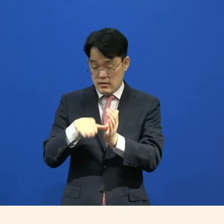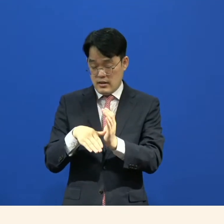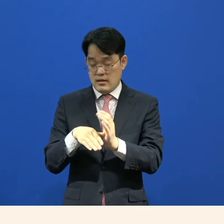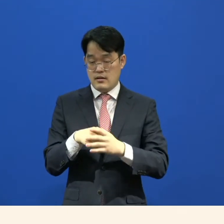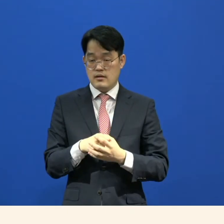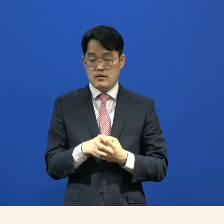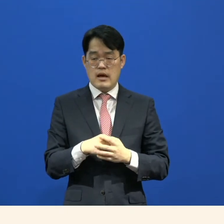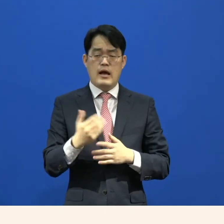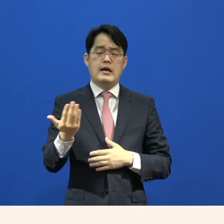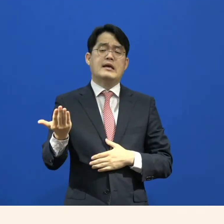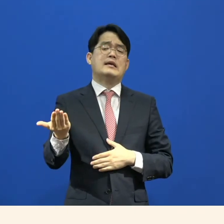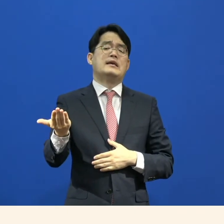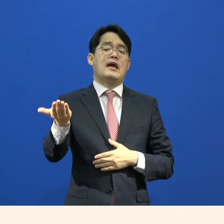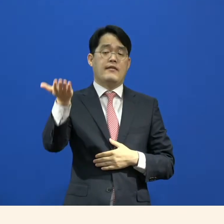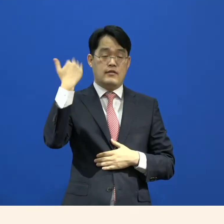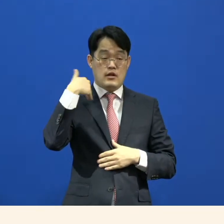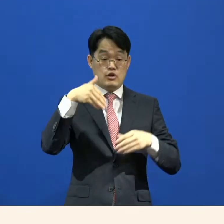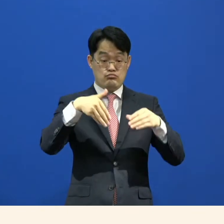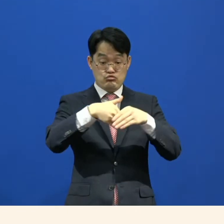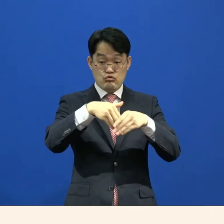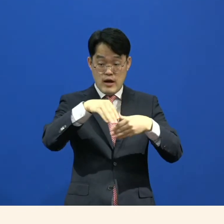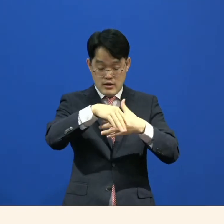십자가는 굴욕적인 거예요.